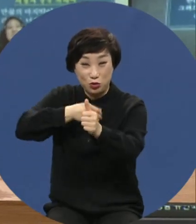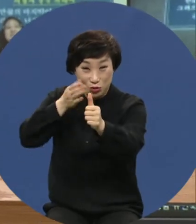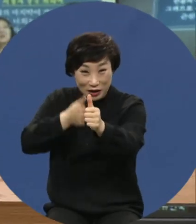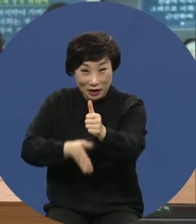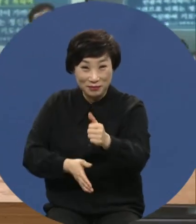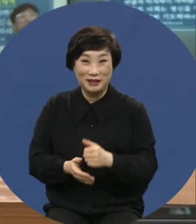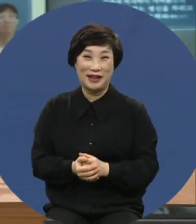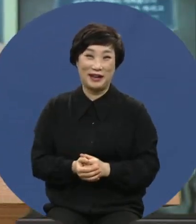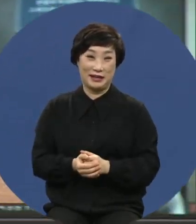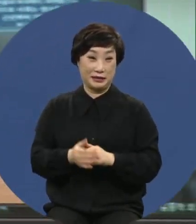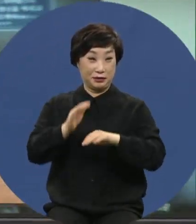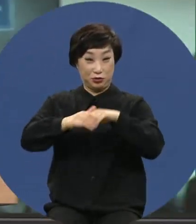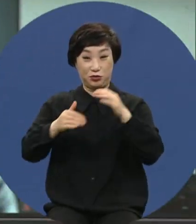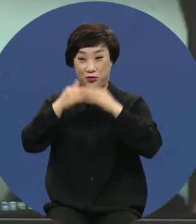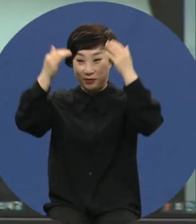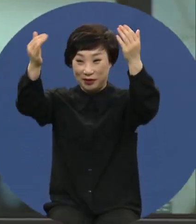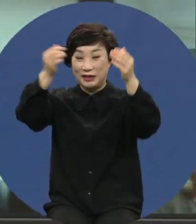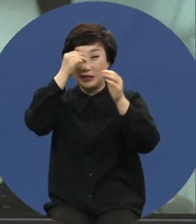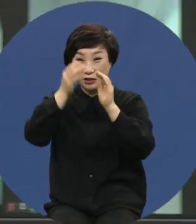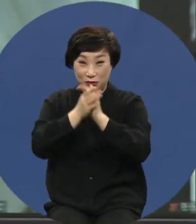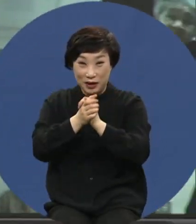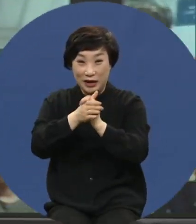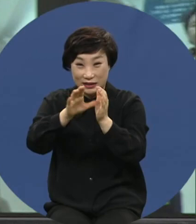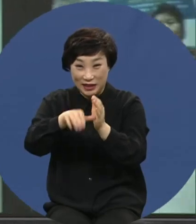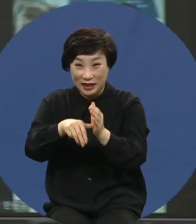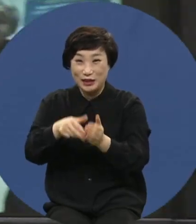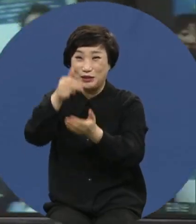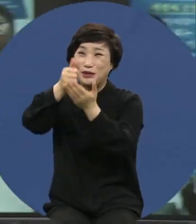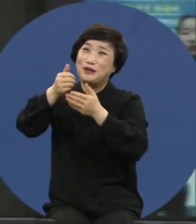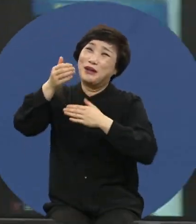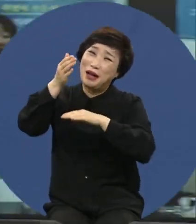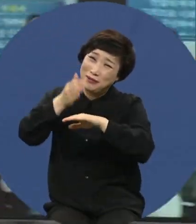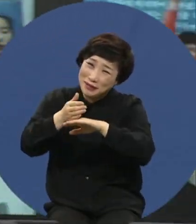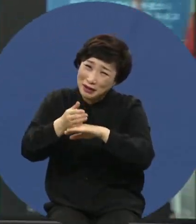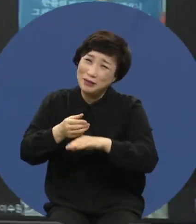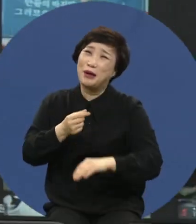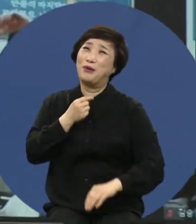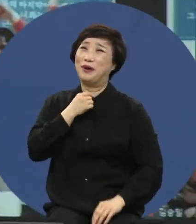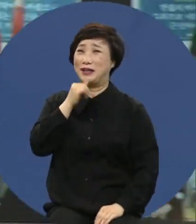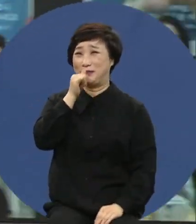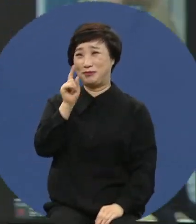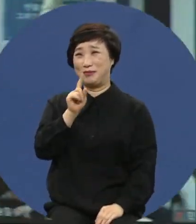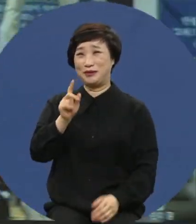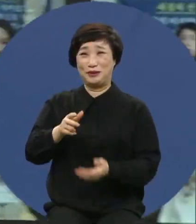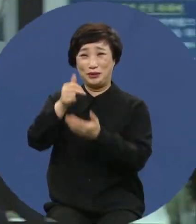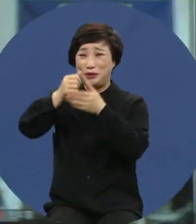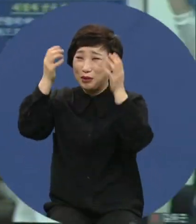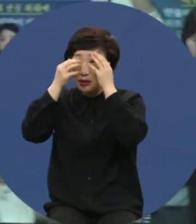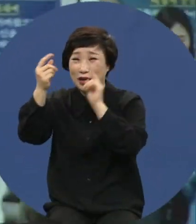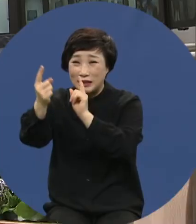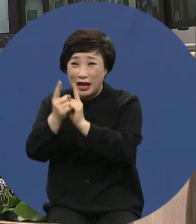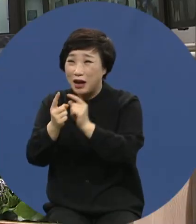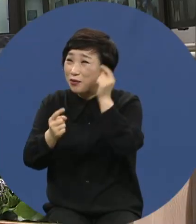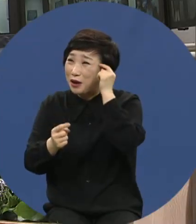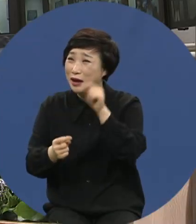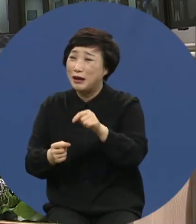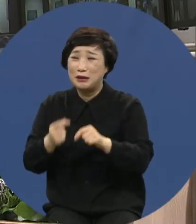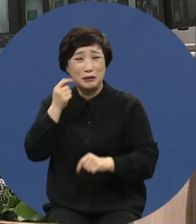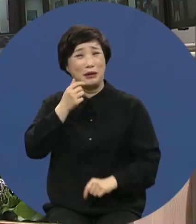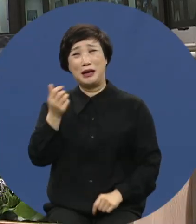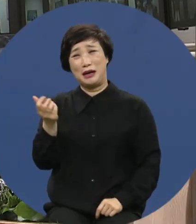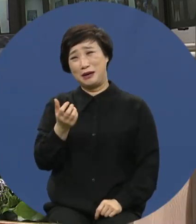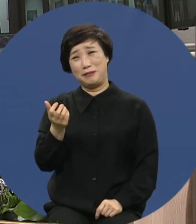축원합니다. 우리 모두 두 손 번쩍 들고 주님 간절히 비옵나니 주님이 당한 고난은 이루 말할